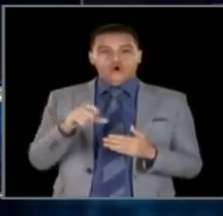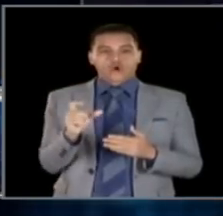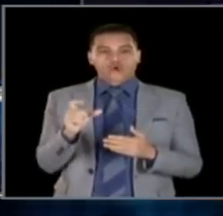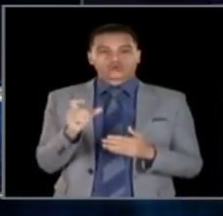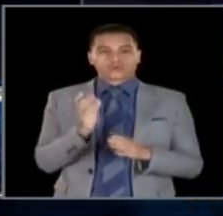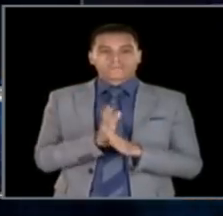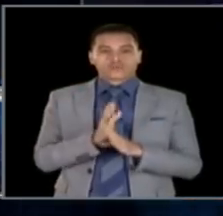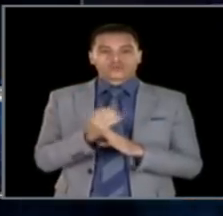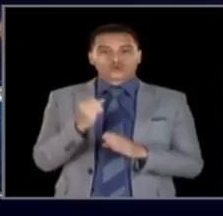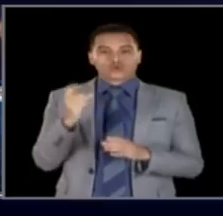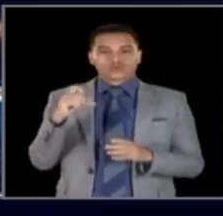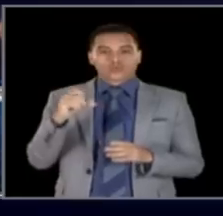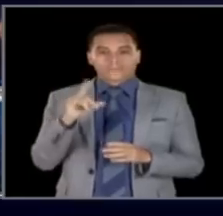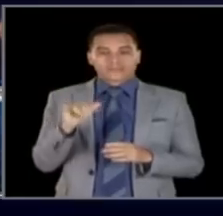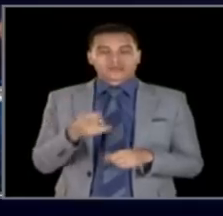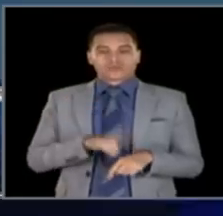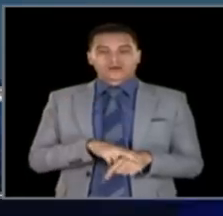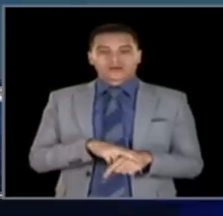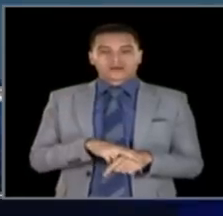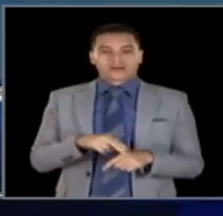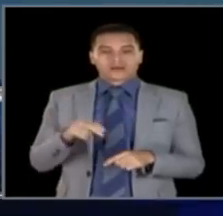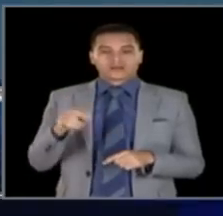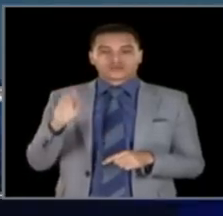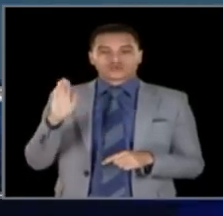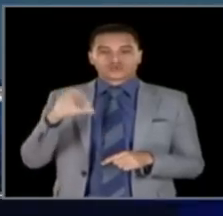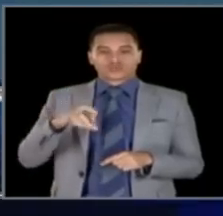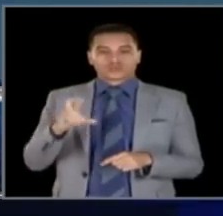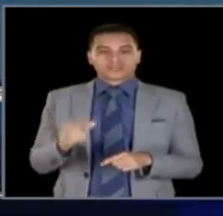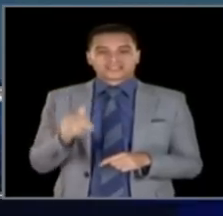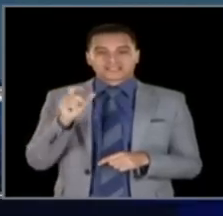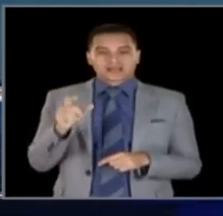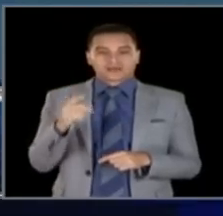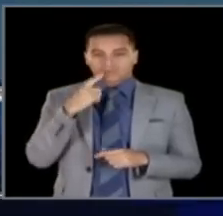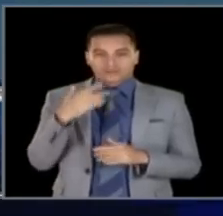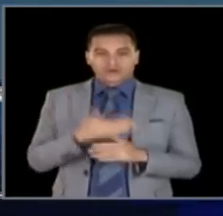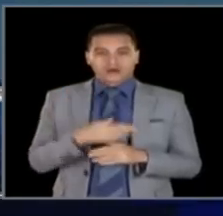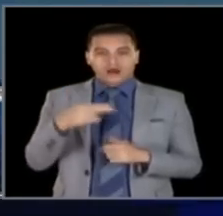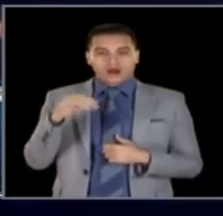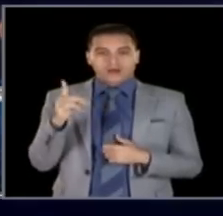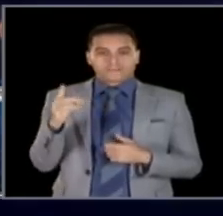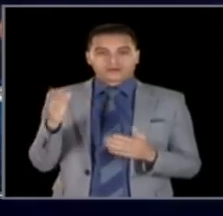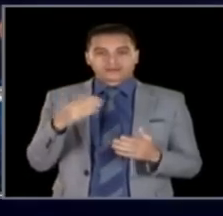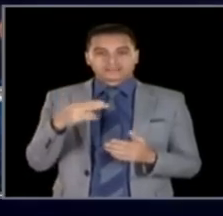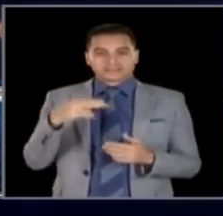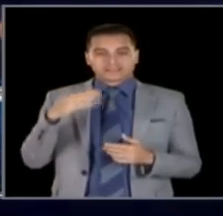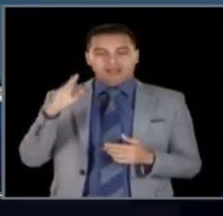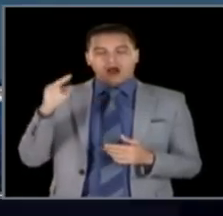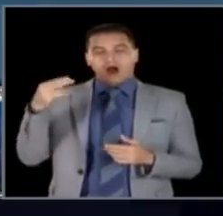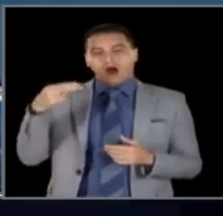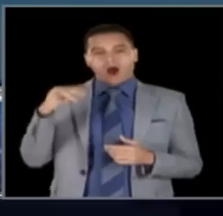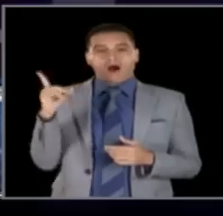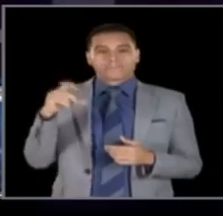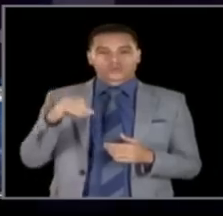بطولة روبي، محمود عبد المغني، وسوزان نجم الدين. عمرو سعد. عمرو سعد، الهدف الأول.